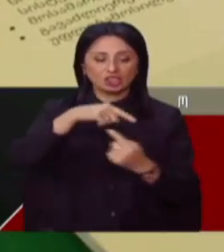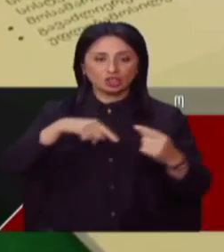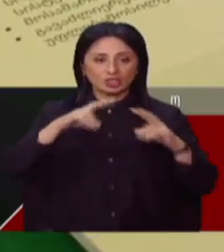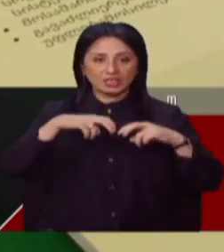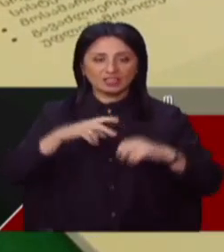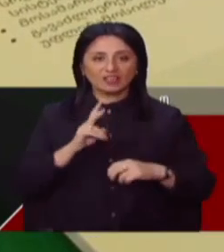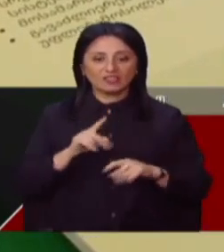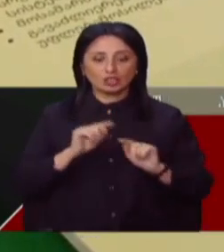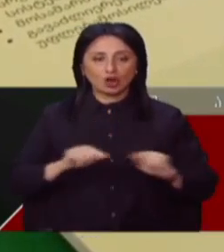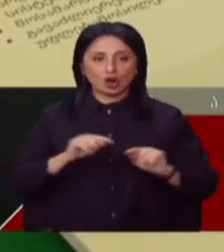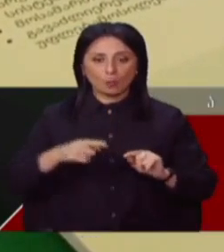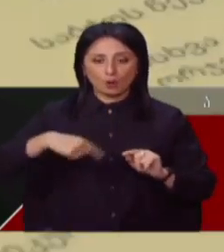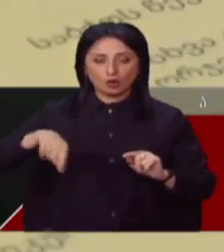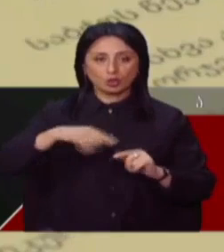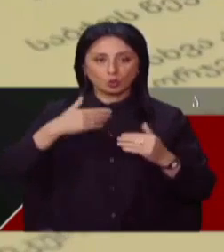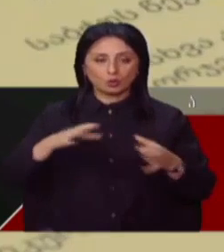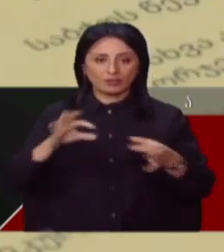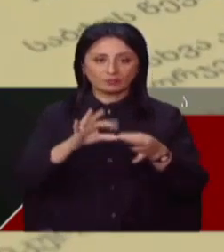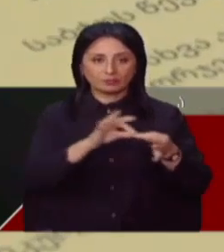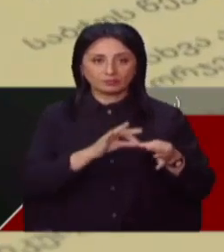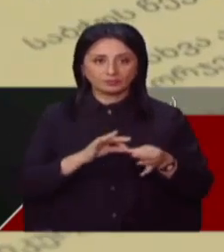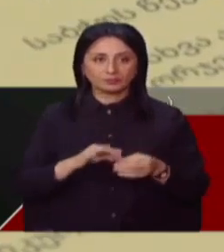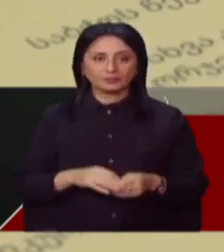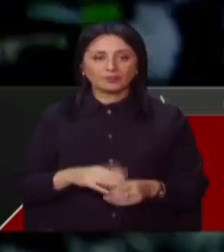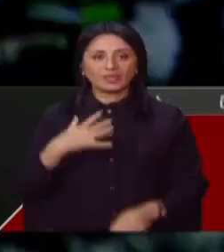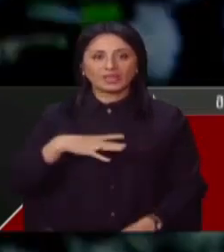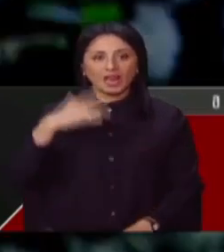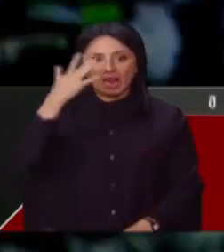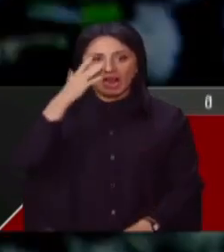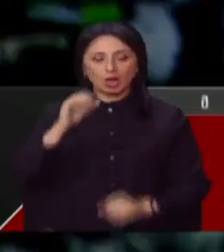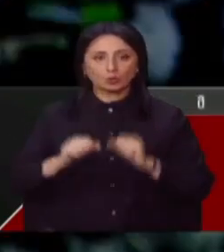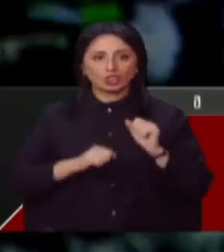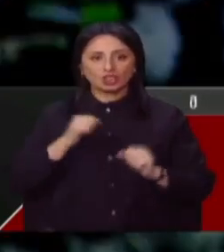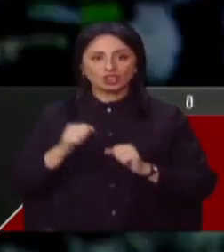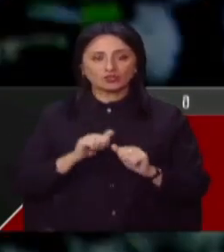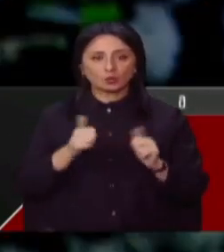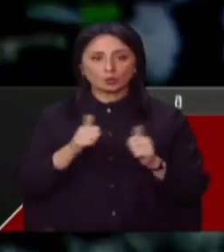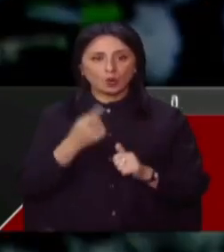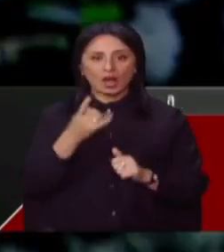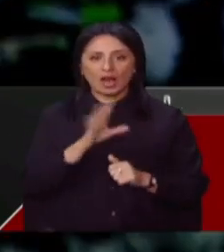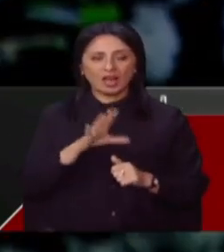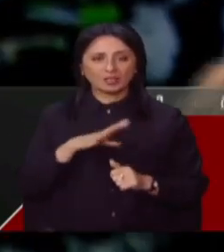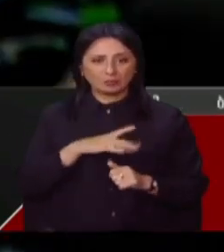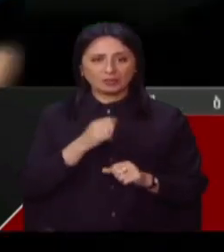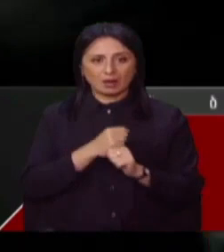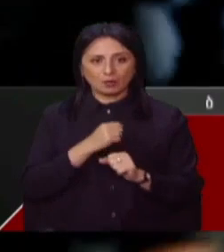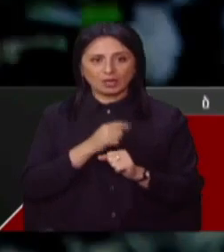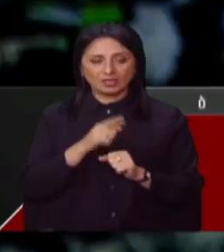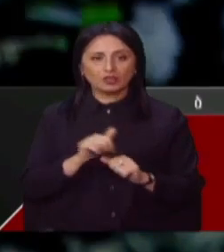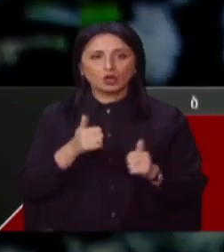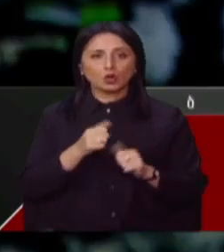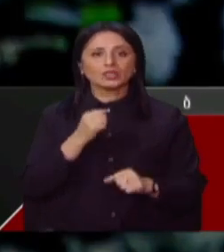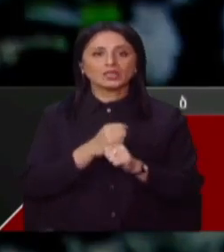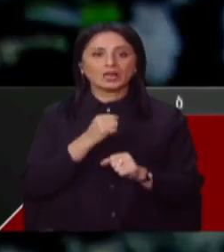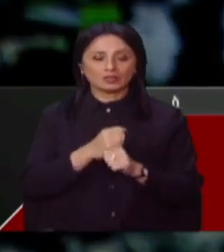განიხილავენ, რომელიც ოპოზიციურ ფლანგზე უკვე შეიქმნა. ქართული ოცნება შეეცდება, როგორც არაერთხელ ეს გაუკეთებია, როგორც